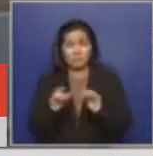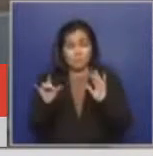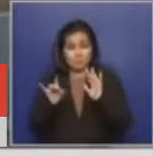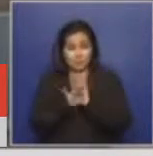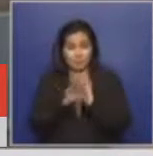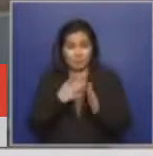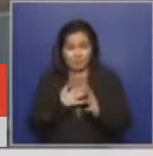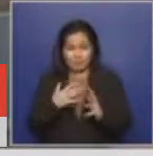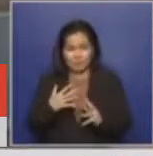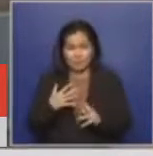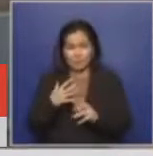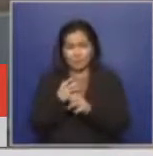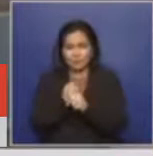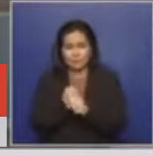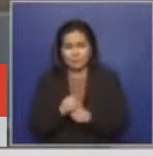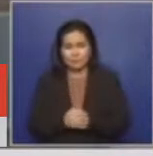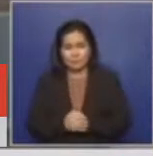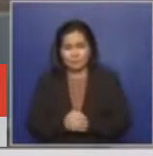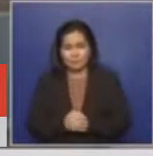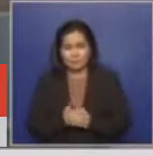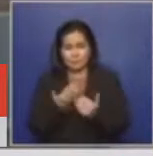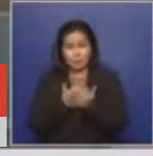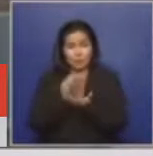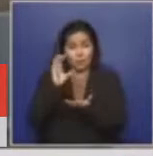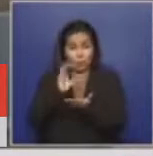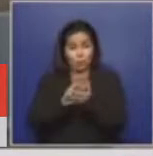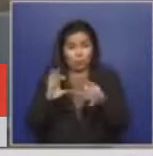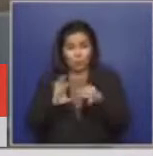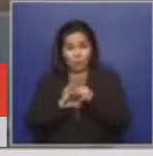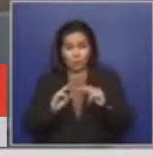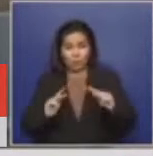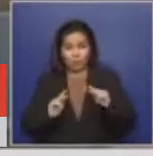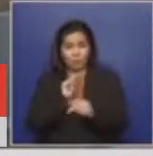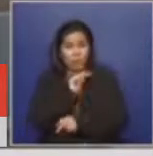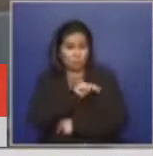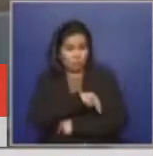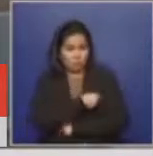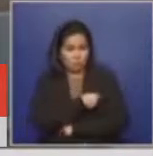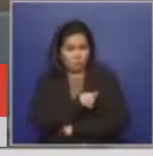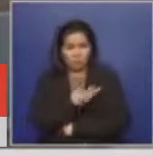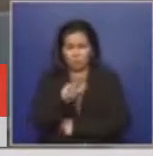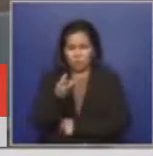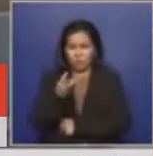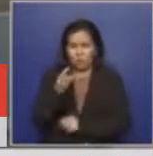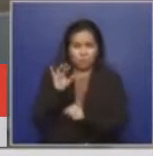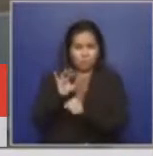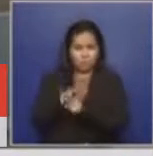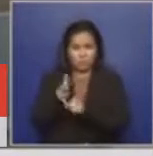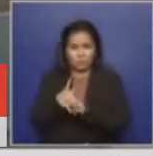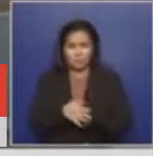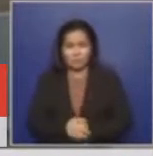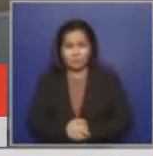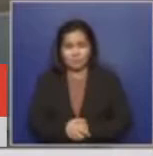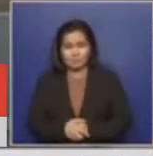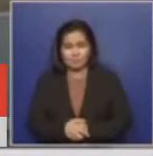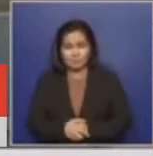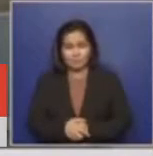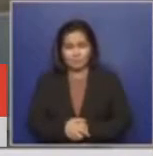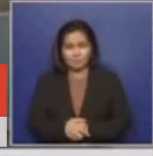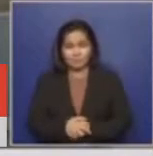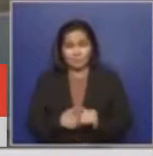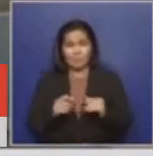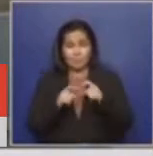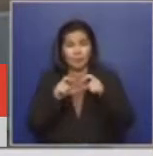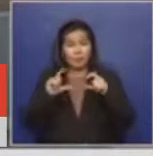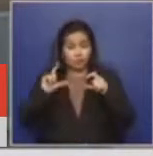ว่างบประมาณด้านสาธารณสุขเนี่ยยังน้อยนะครับสิทธิ์บัตรทองเนี่ย